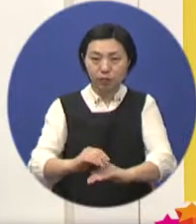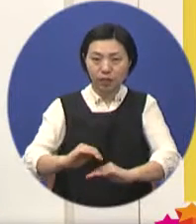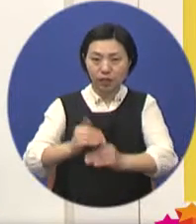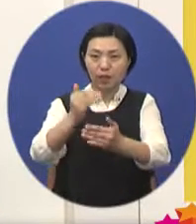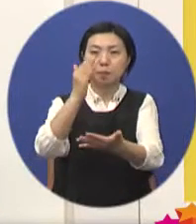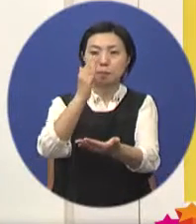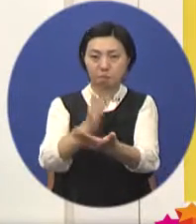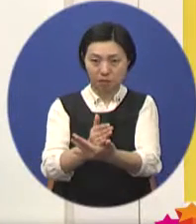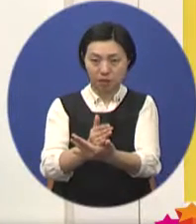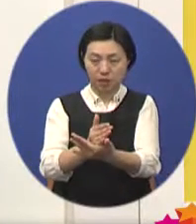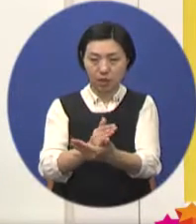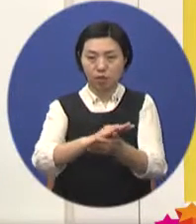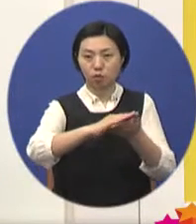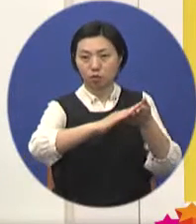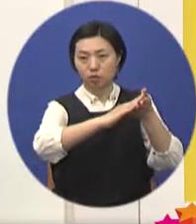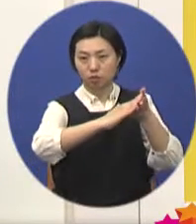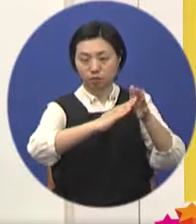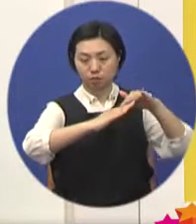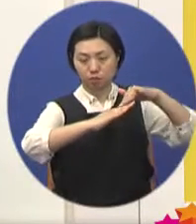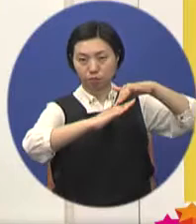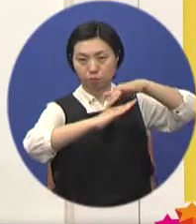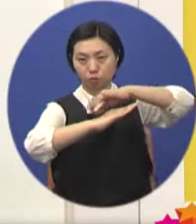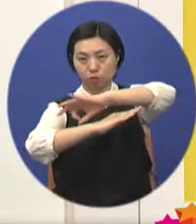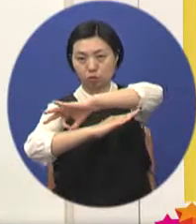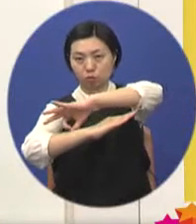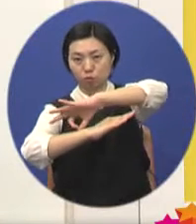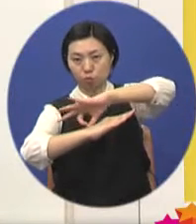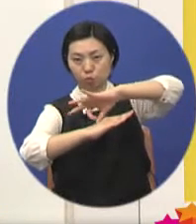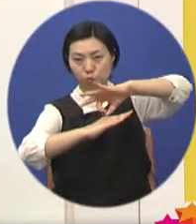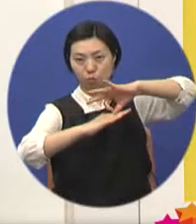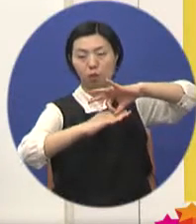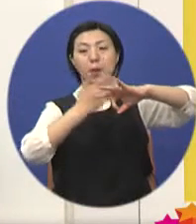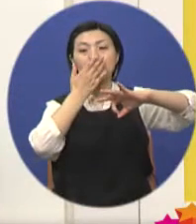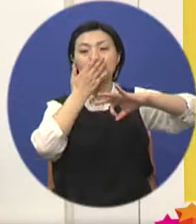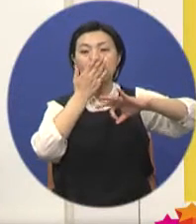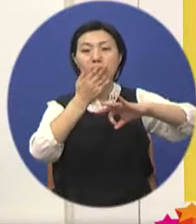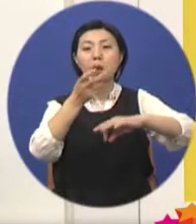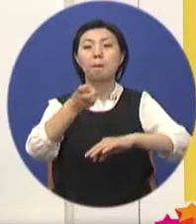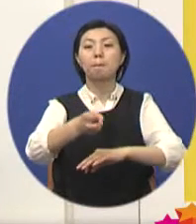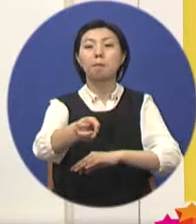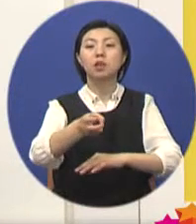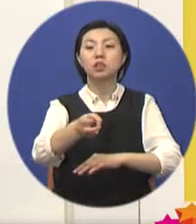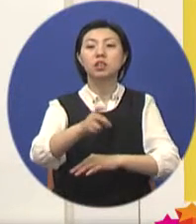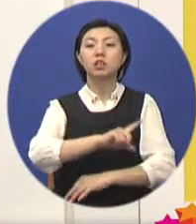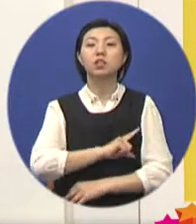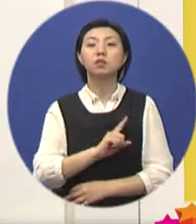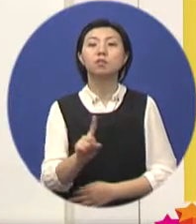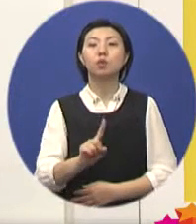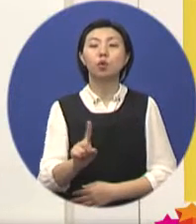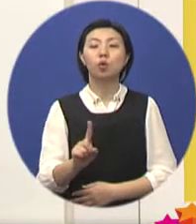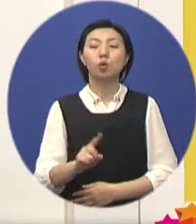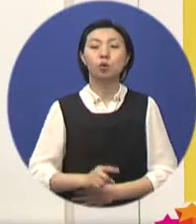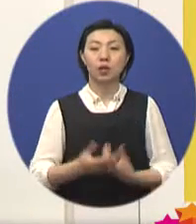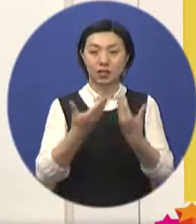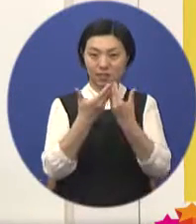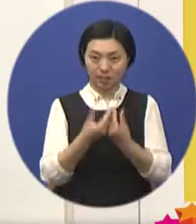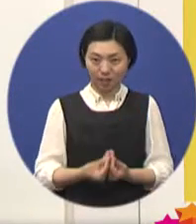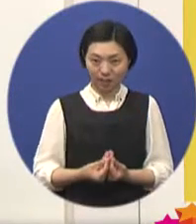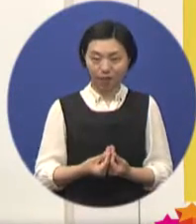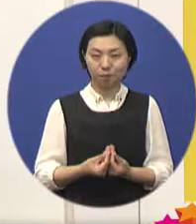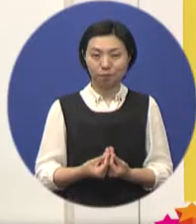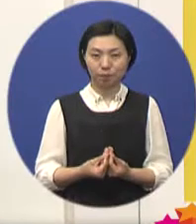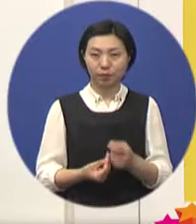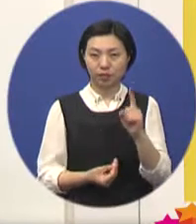대신 경사판이 설치되어 있는 이것은 무슨 버스라고 할까요? 자, 먼저 보기를 드리겠습니다.